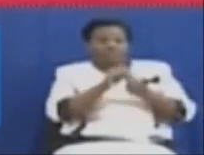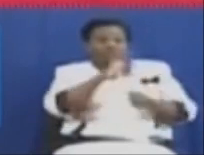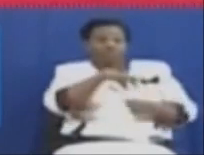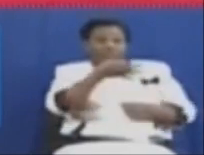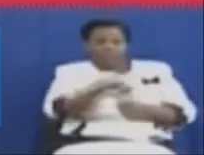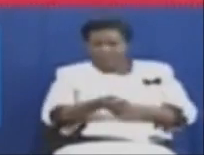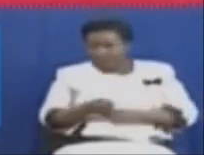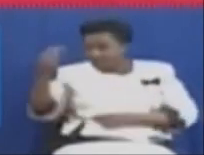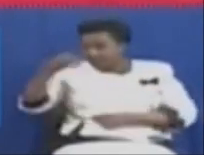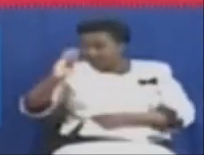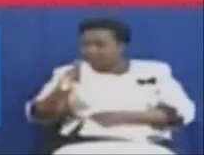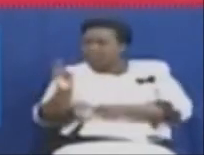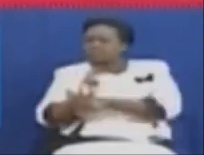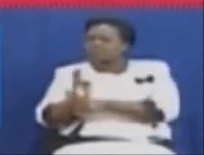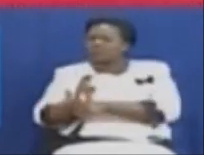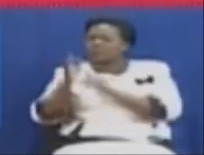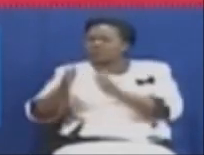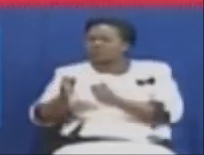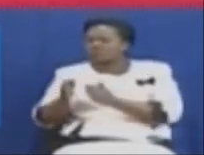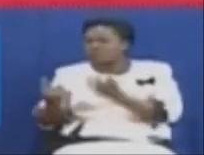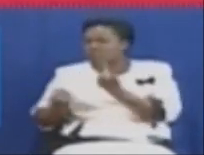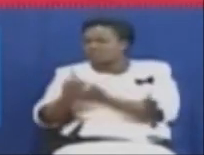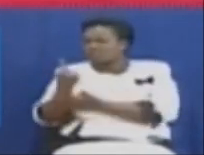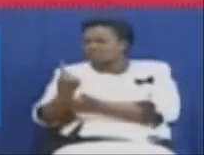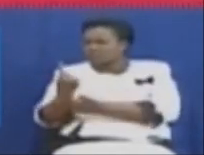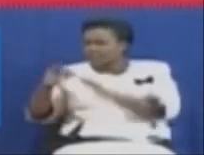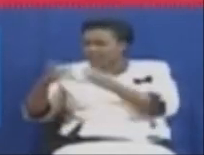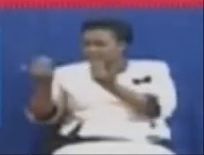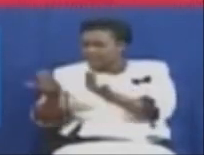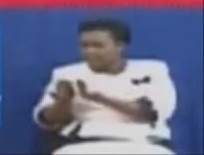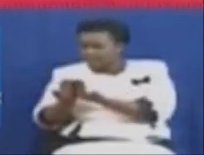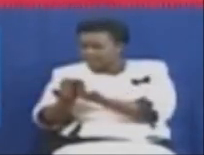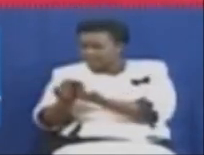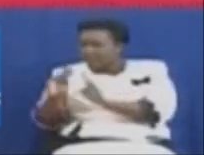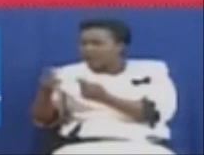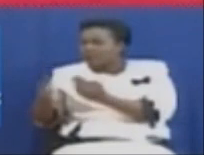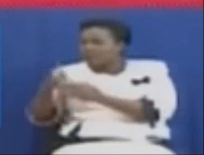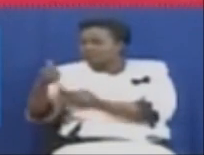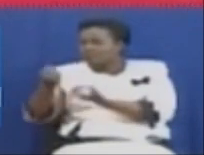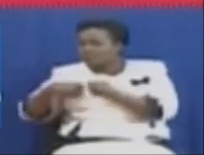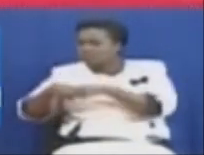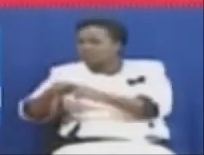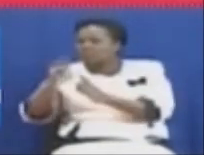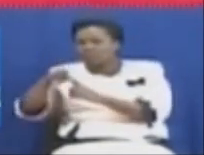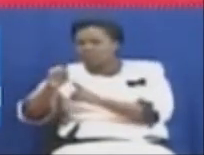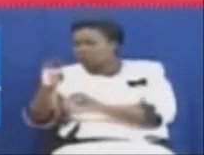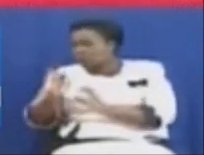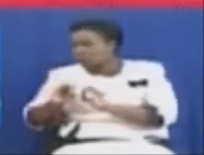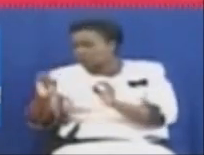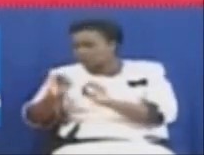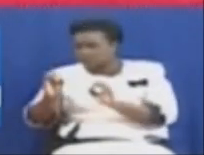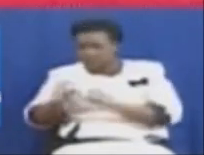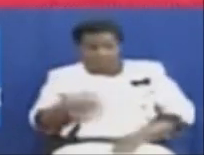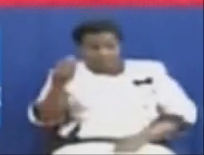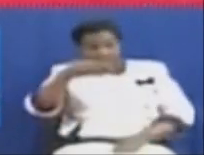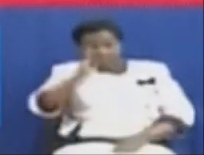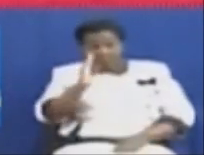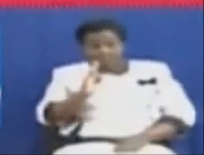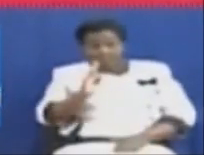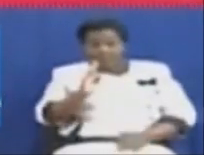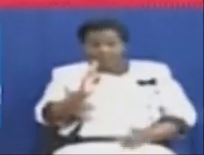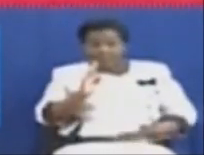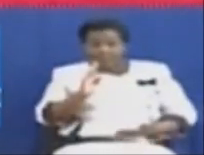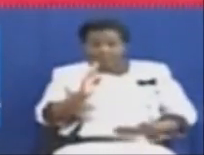swali lake. Je, serikali ina mpango gani wa kurekebisha sheria ya vyama vya ushirika ili kuondoa mapungufu